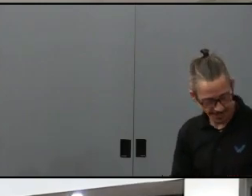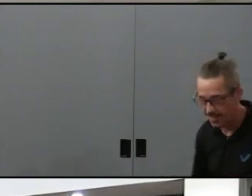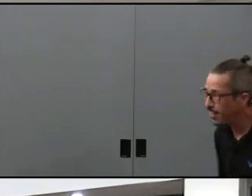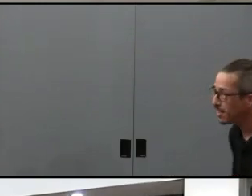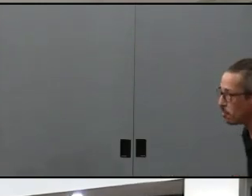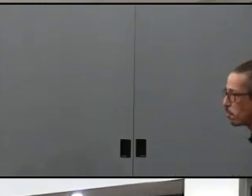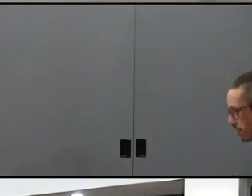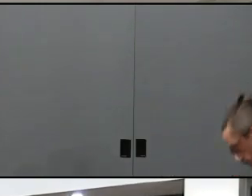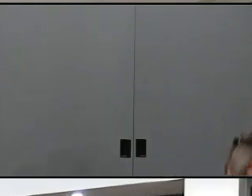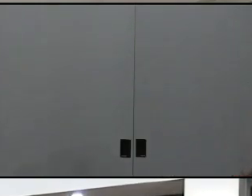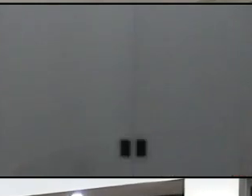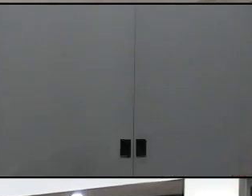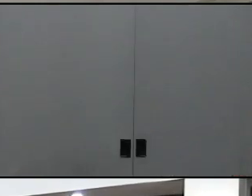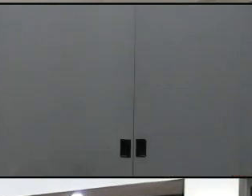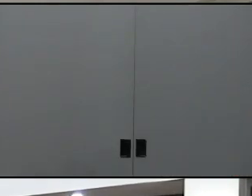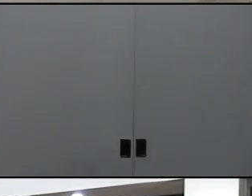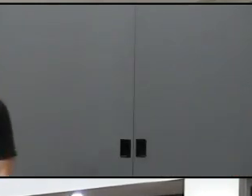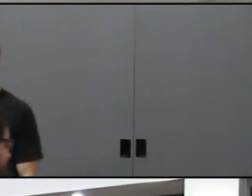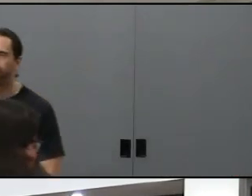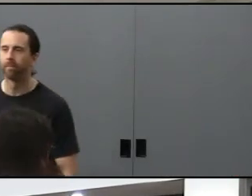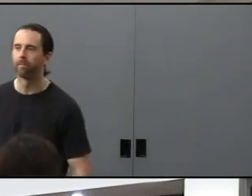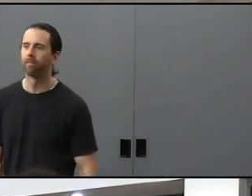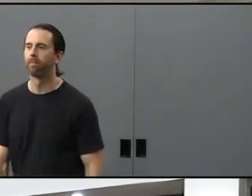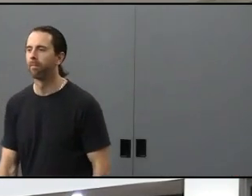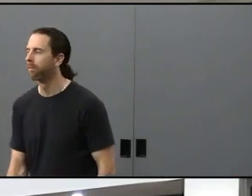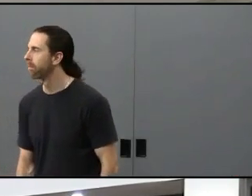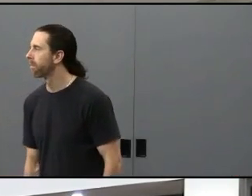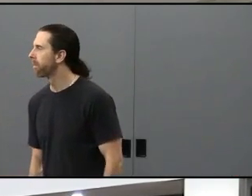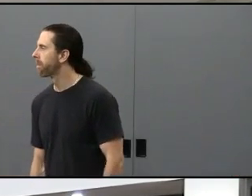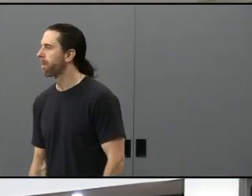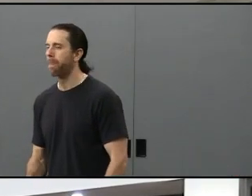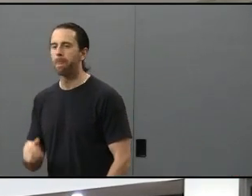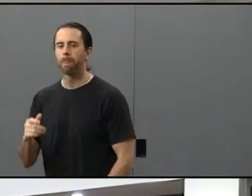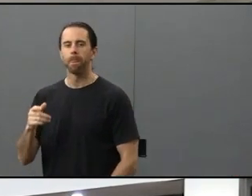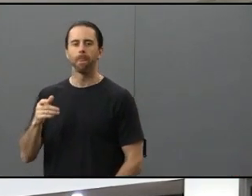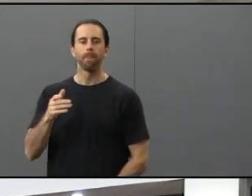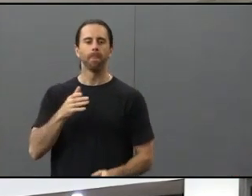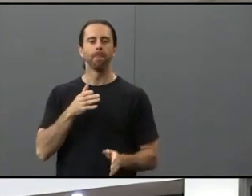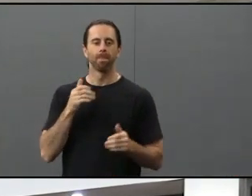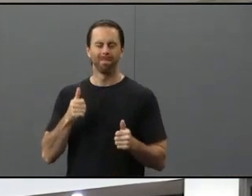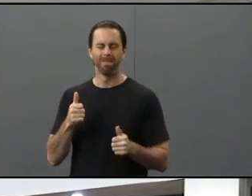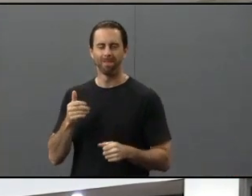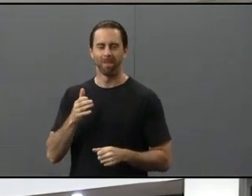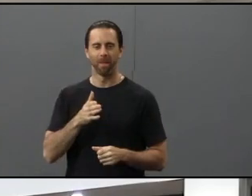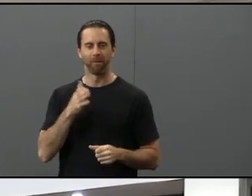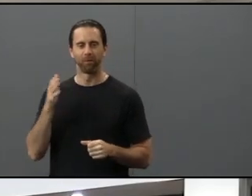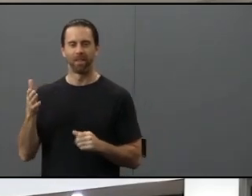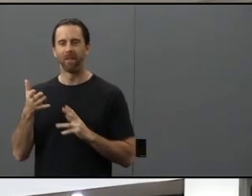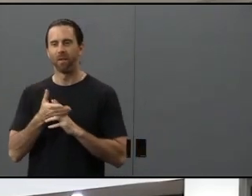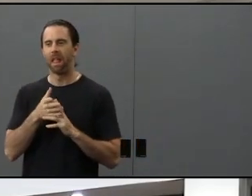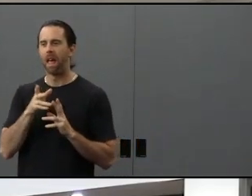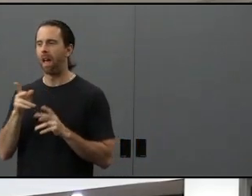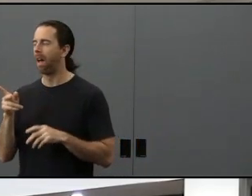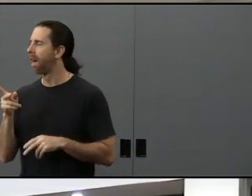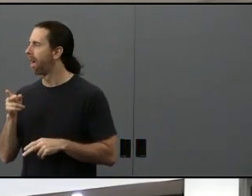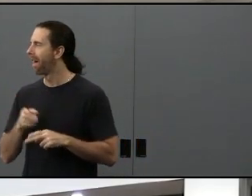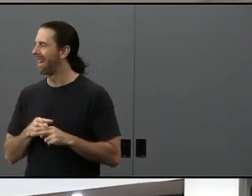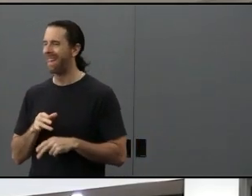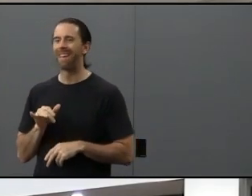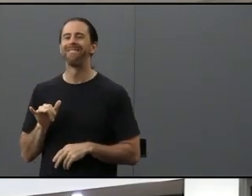merci prochaine intervenant monsieur euh là vous m'excuserez Yve c'est un c'est un avocat qui a écrit hein